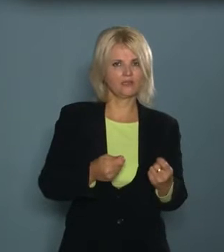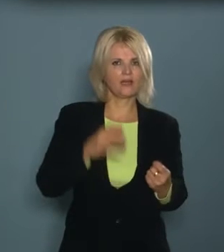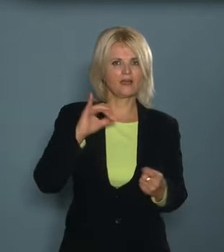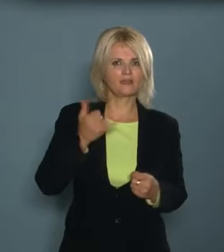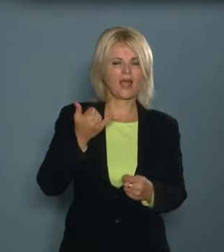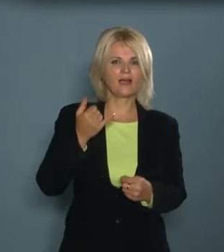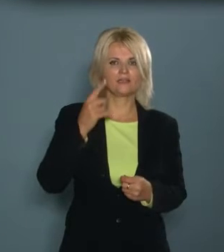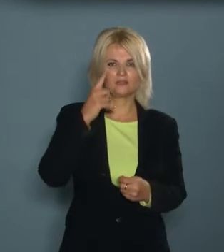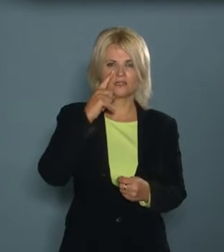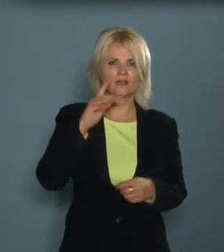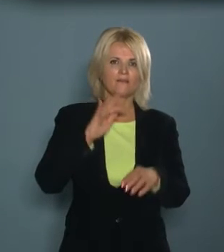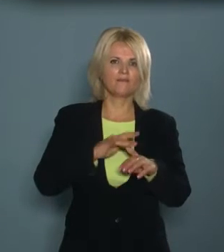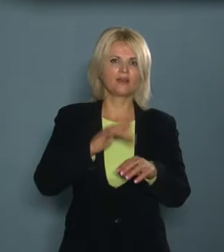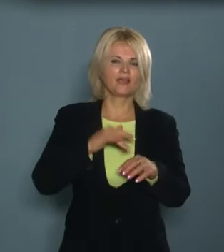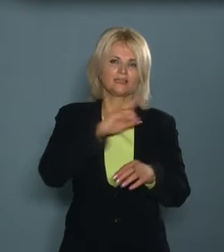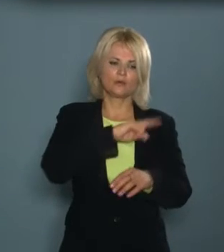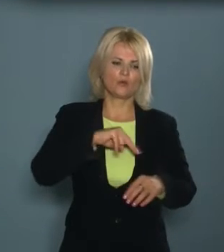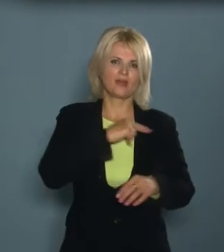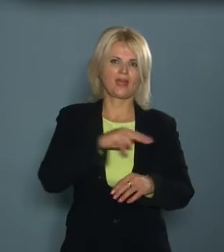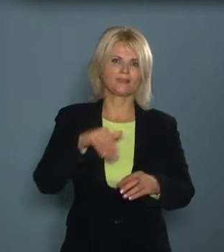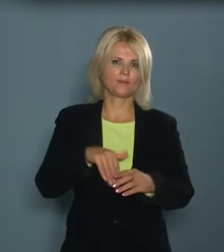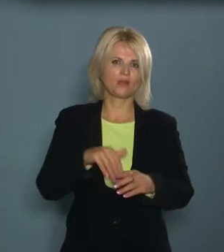Ferenc kórházban azt a